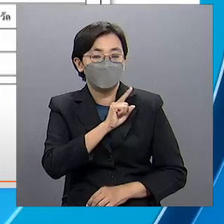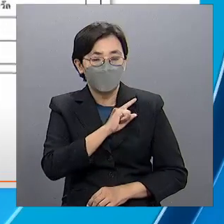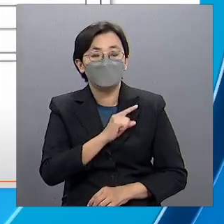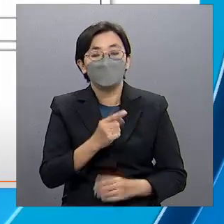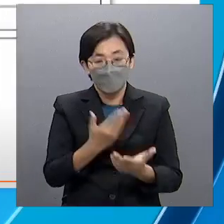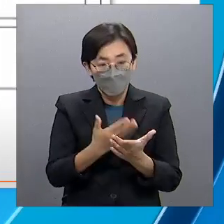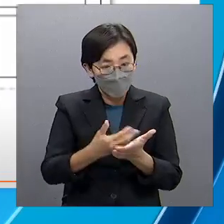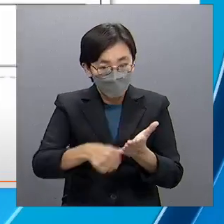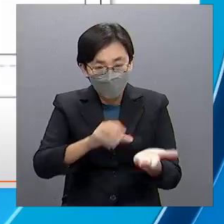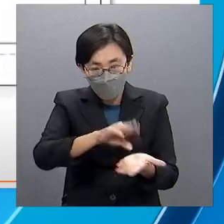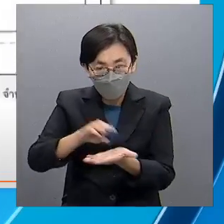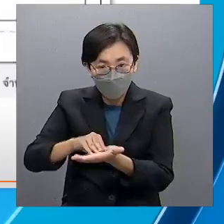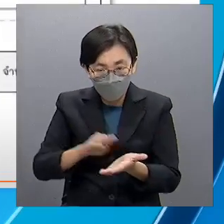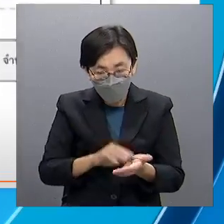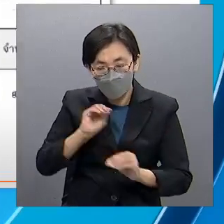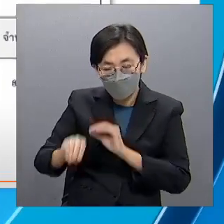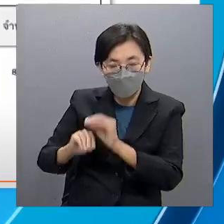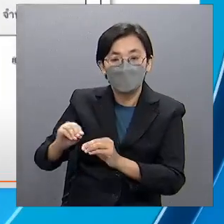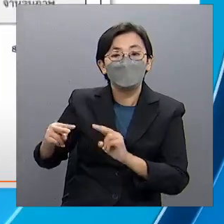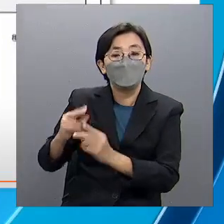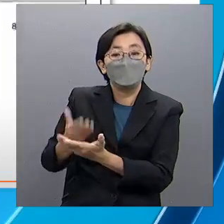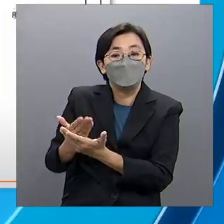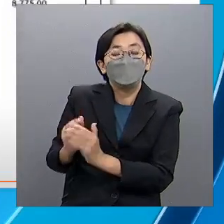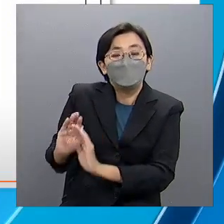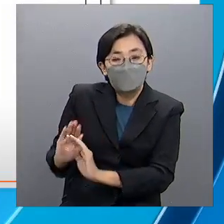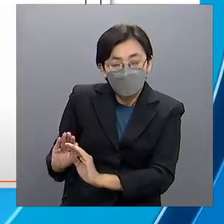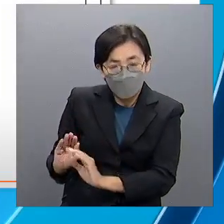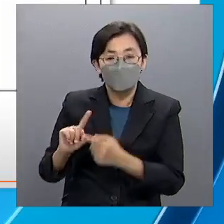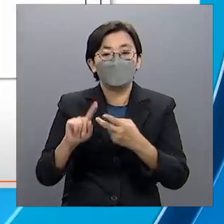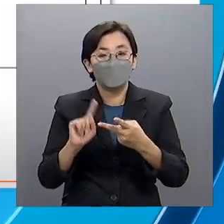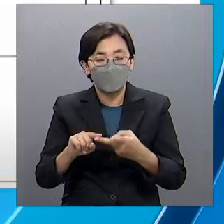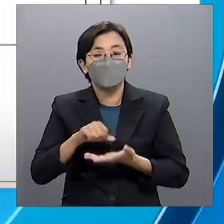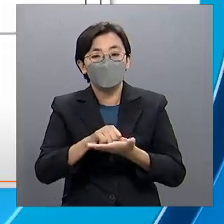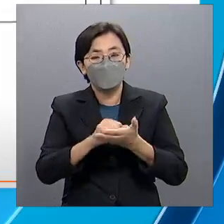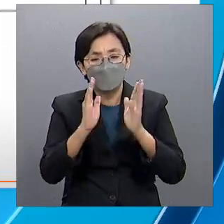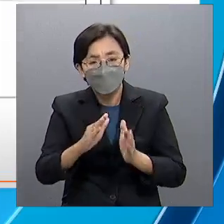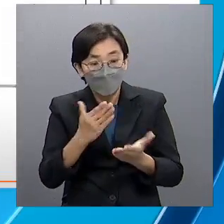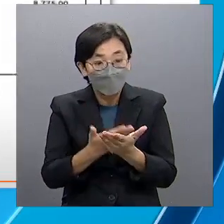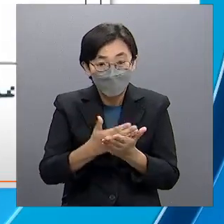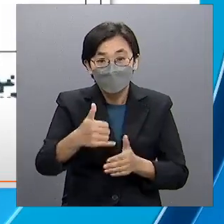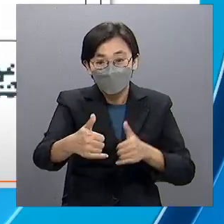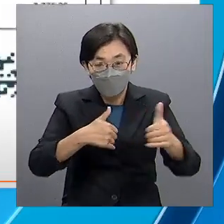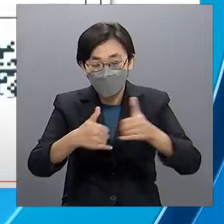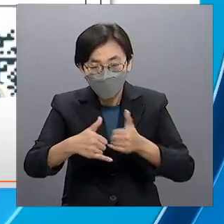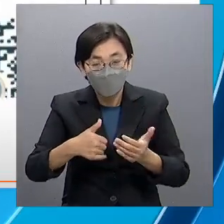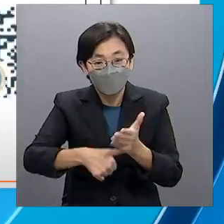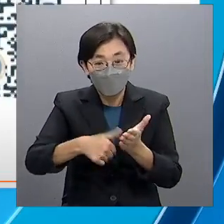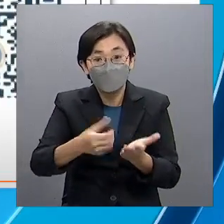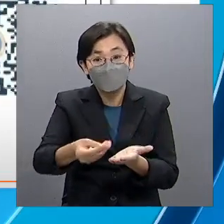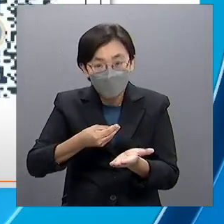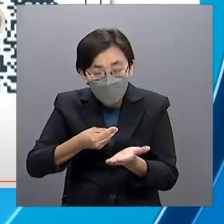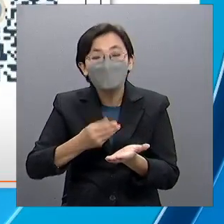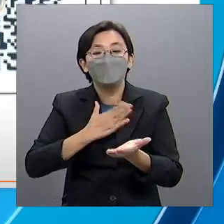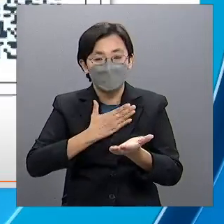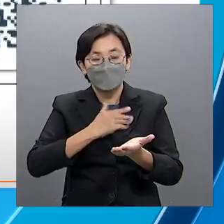ได้ของประเทศกับให้บริการผู้เสียภาษีอะค่ะเพราะฉะนั้นอันนี้ไม่ใช่เอกสารกรมสรรพากรนะคะกรมสรรพาก